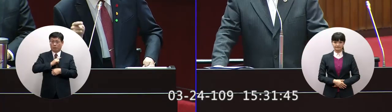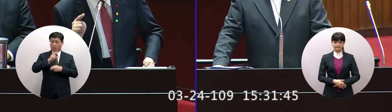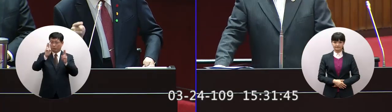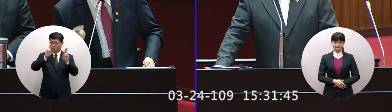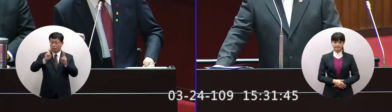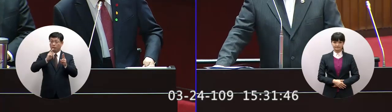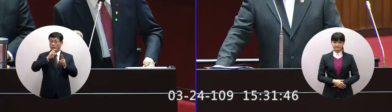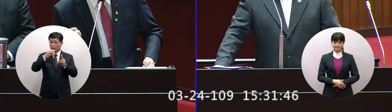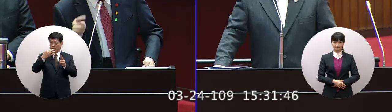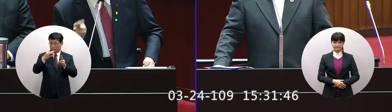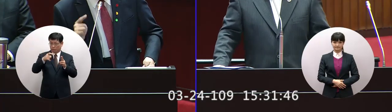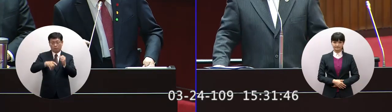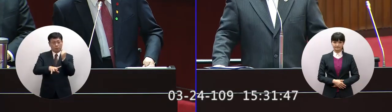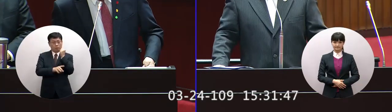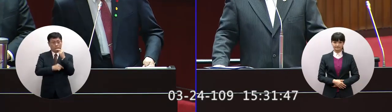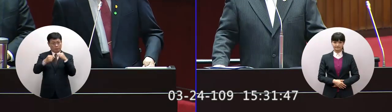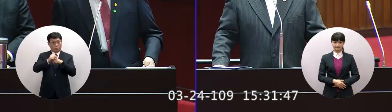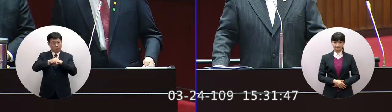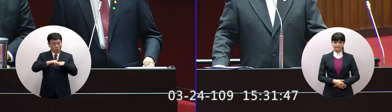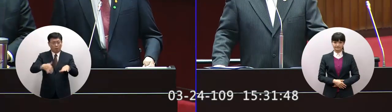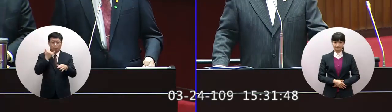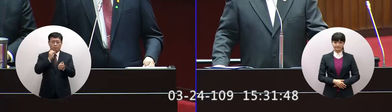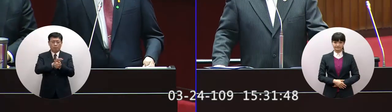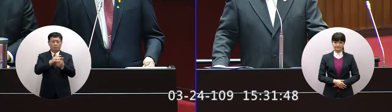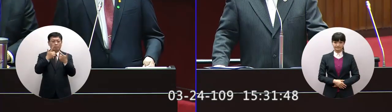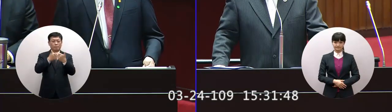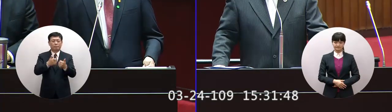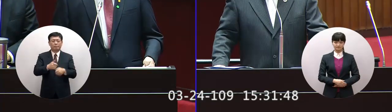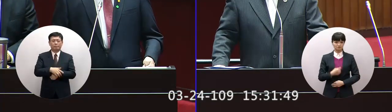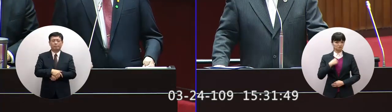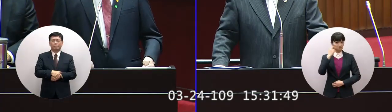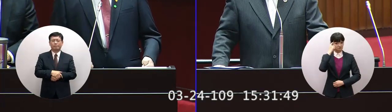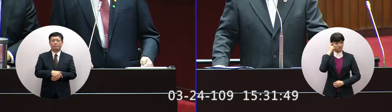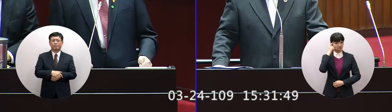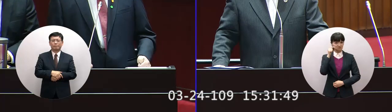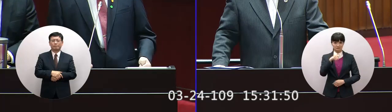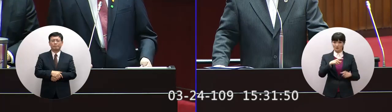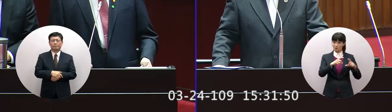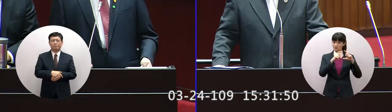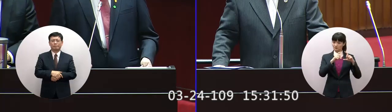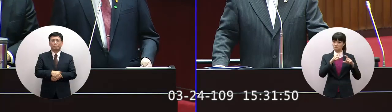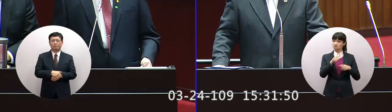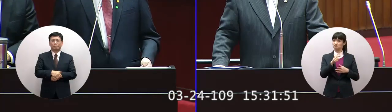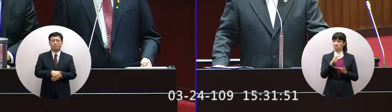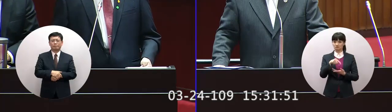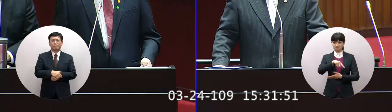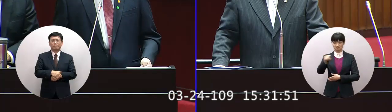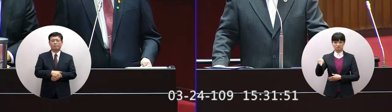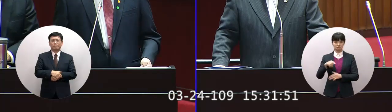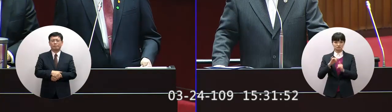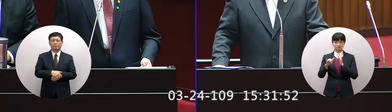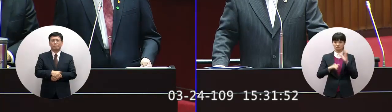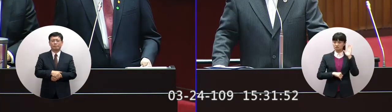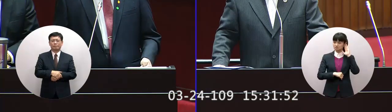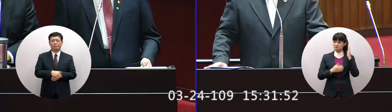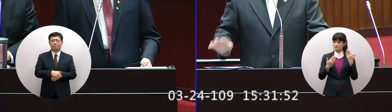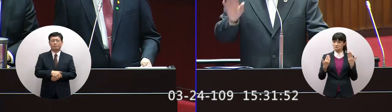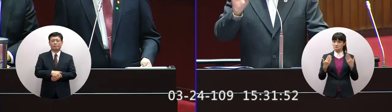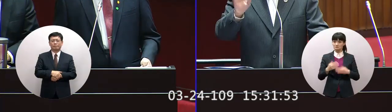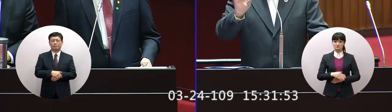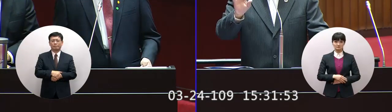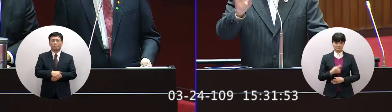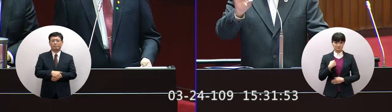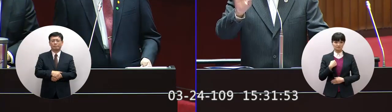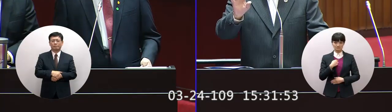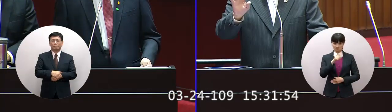价的稳定基金，这样来做配套。 我想这个答案是肯定的，大家都很清楚。我希望经济